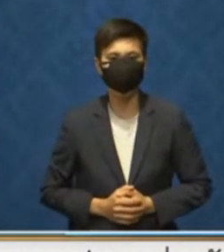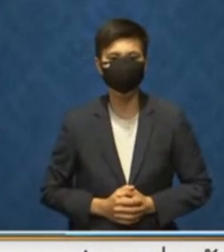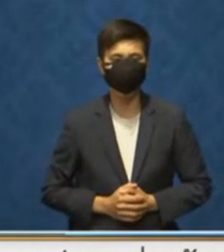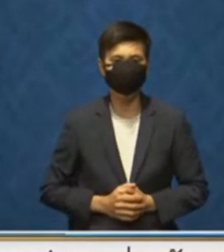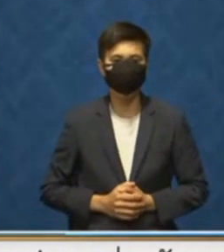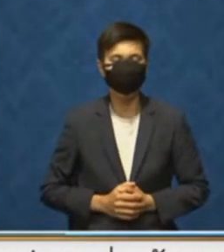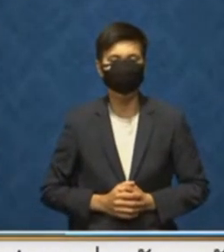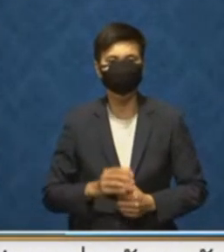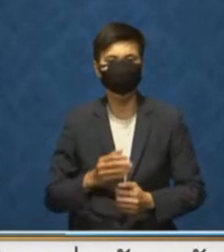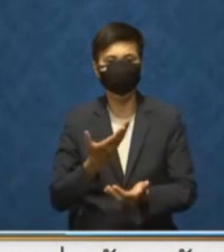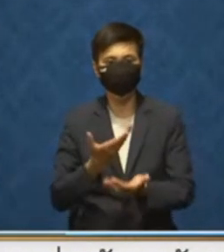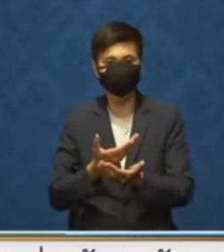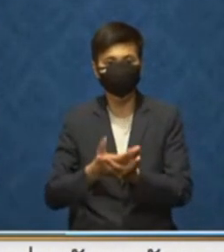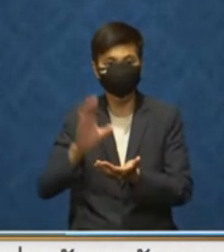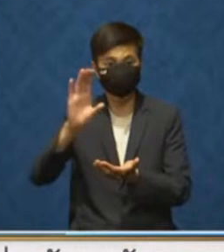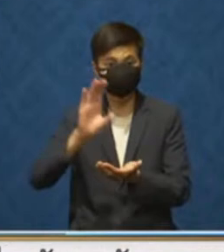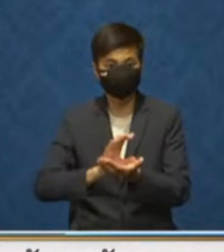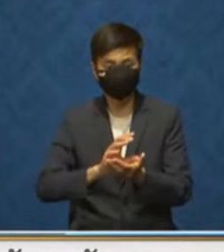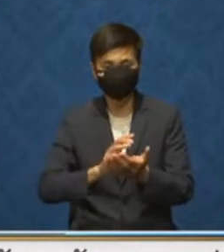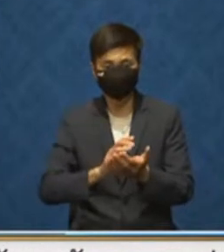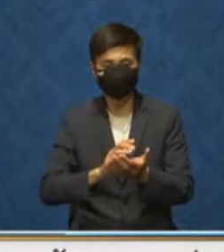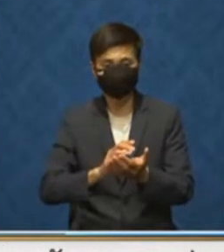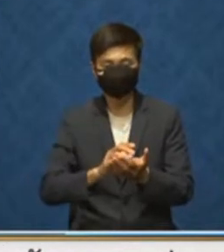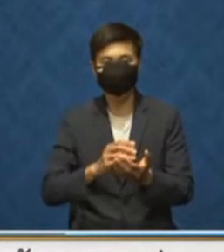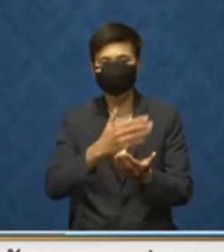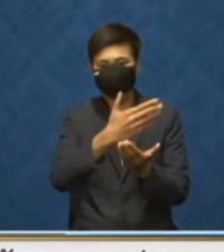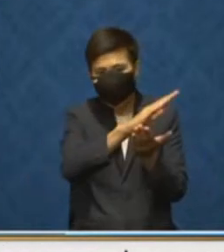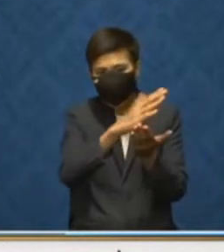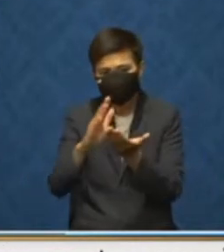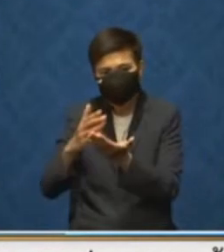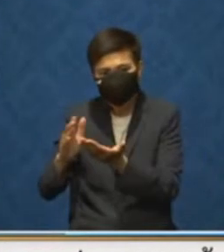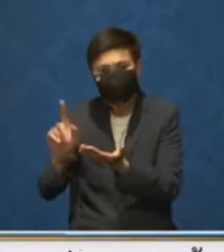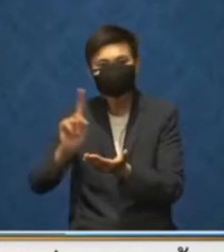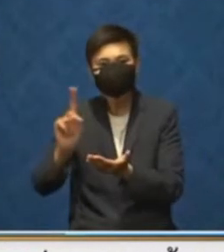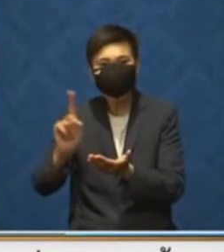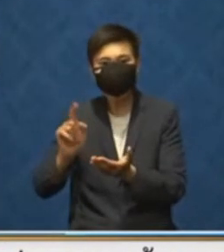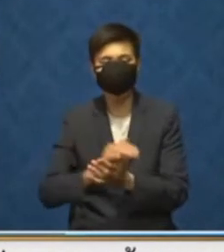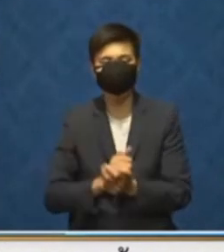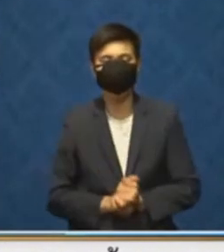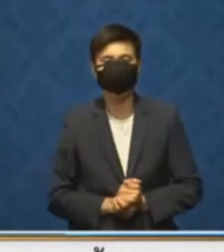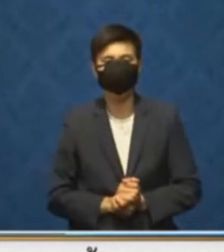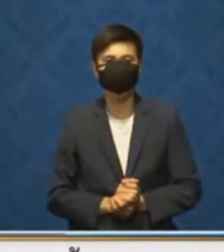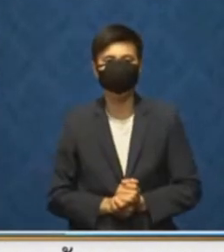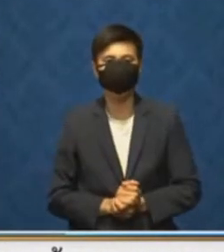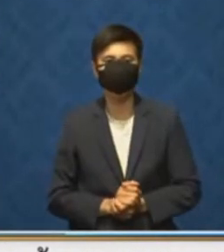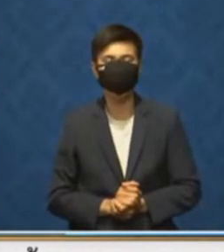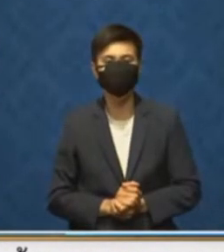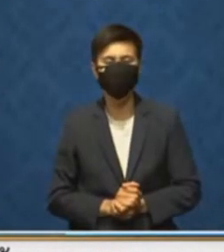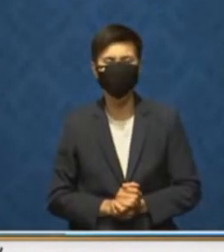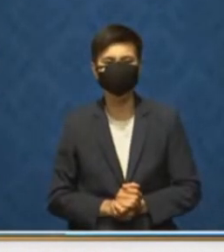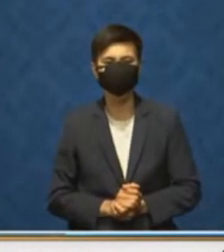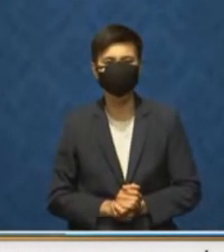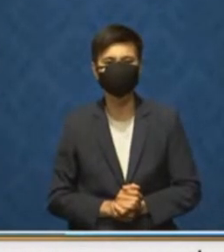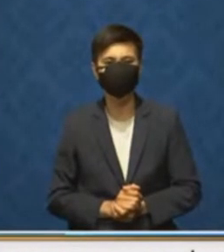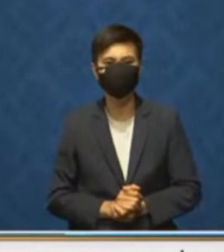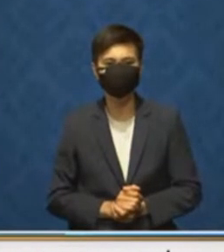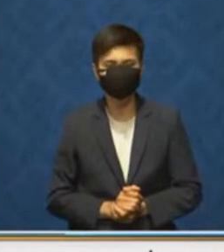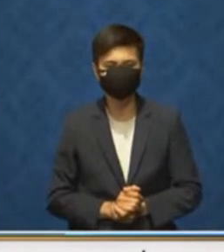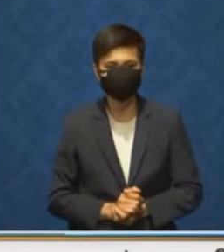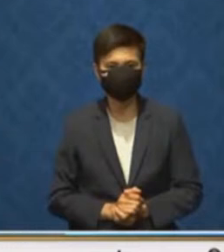อย่างที่เห็นหน้าคุณประยุทธ์ไปจัดสรรไปอย่างไรนะฮะอ่ะต่อไปครับ